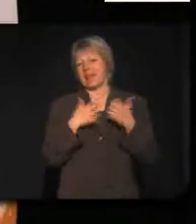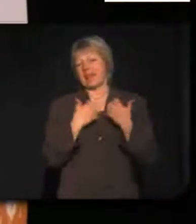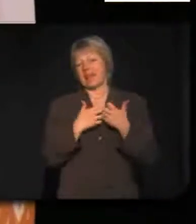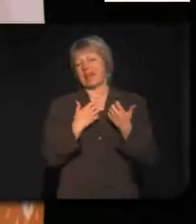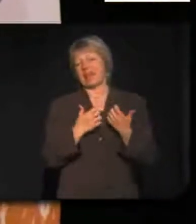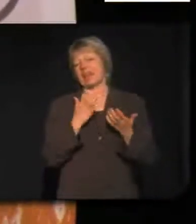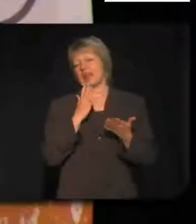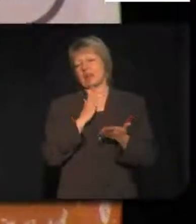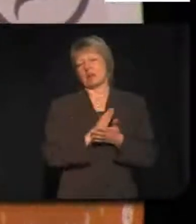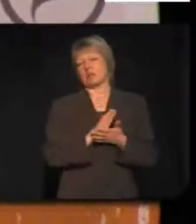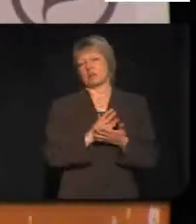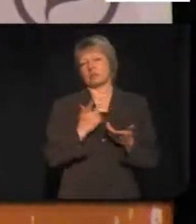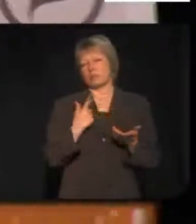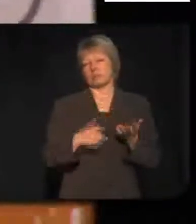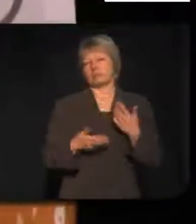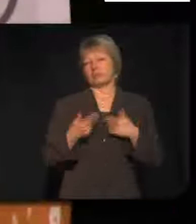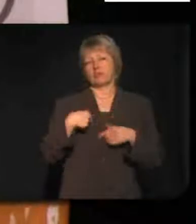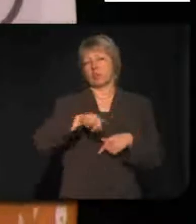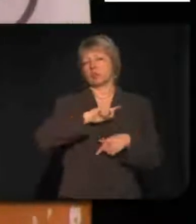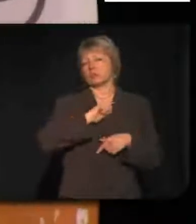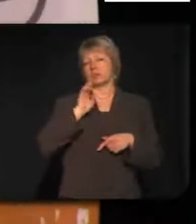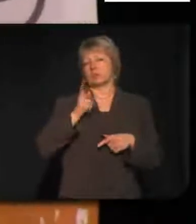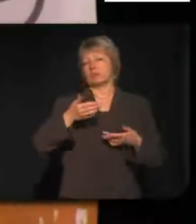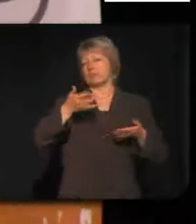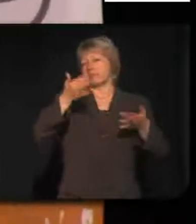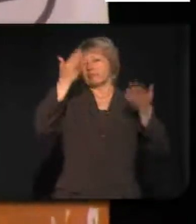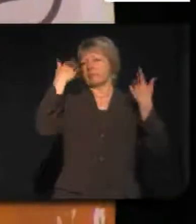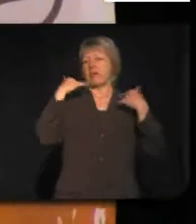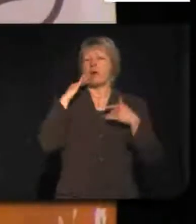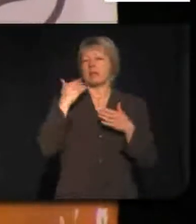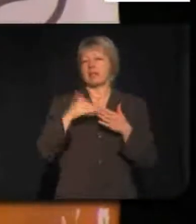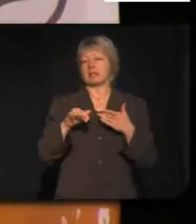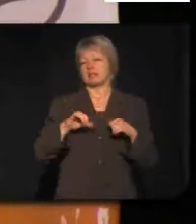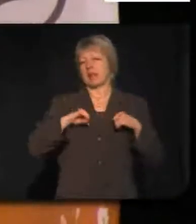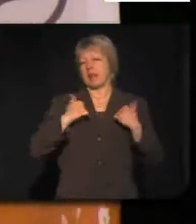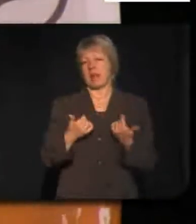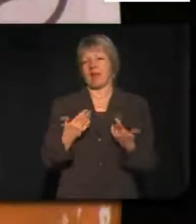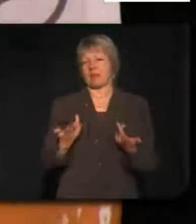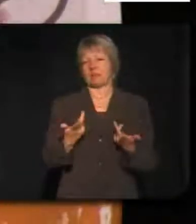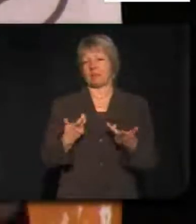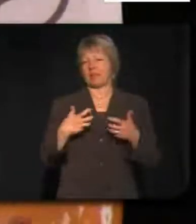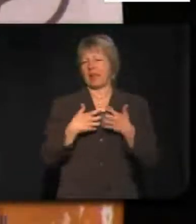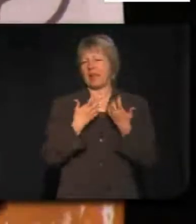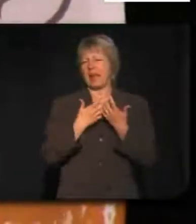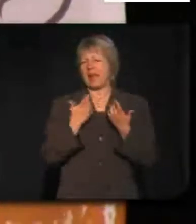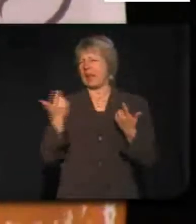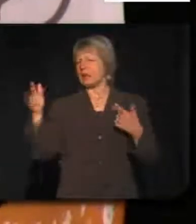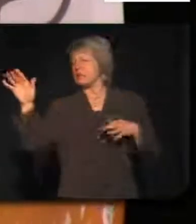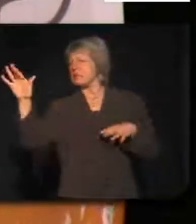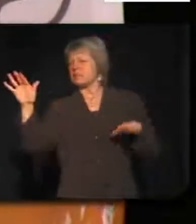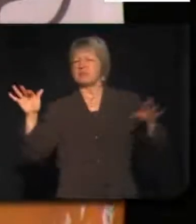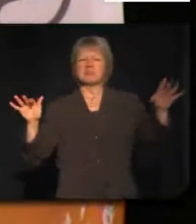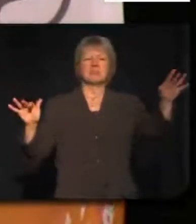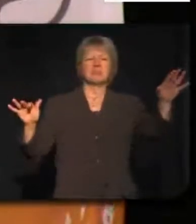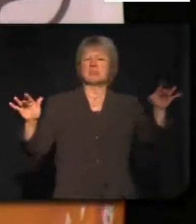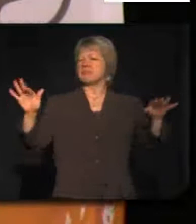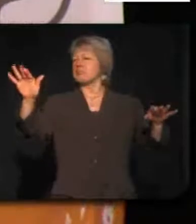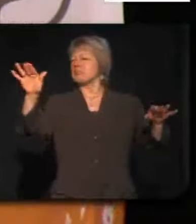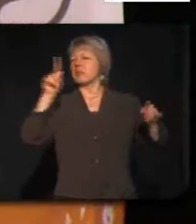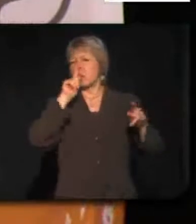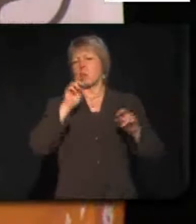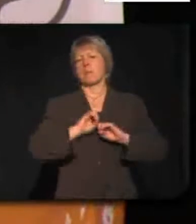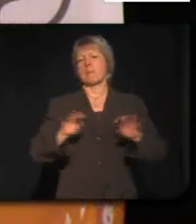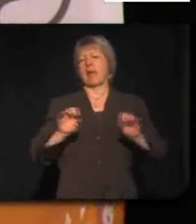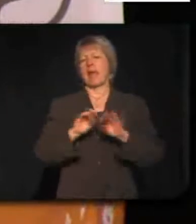weg wir haben kein richtiges Gefühl mehr wo eigentlich Krieg ist wir können es nur noch aus den